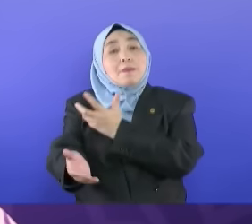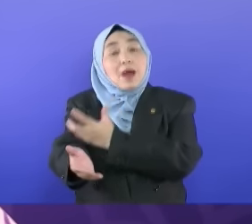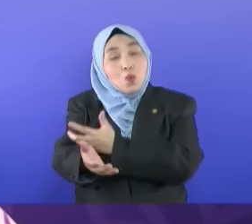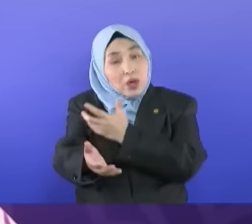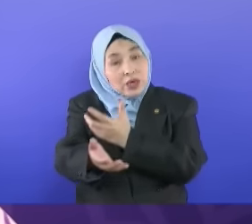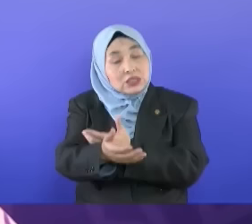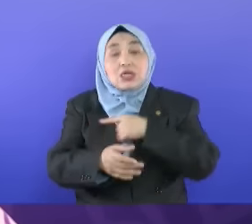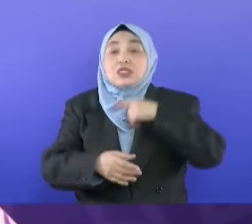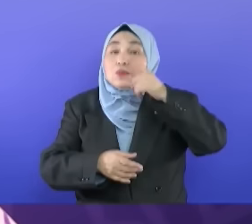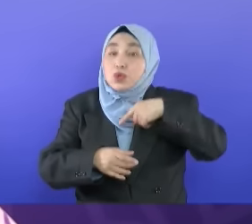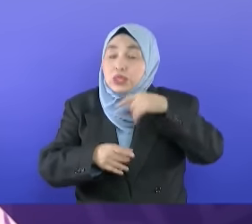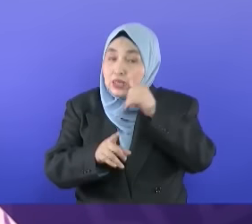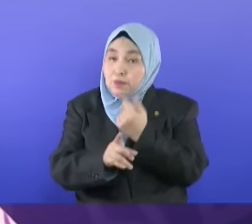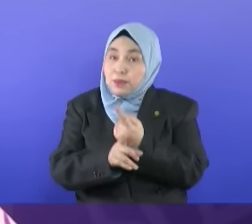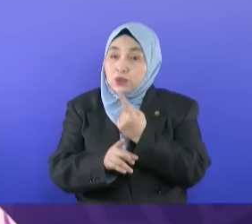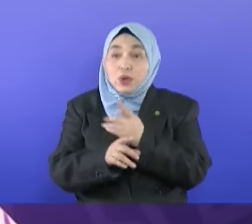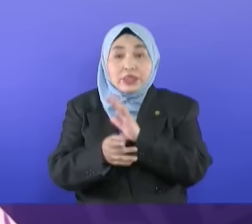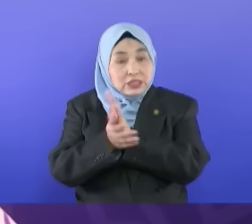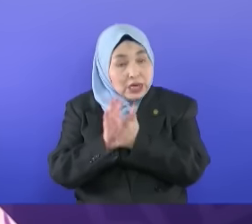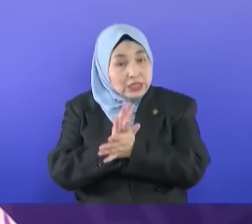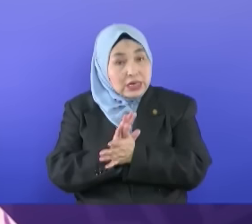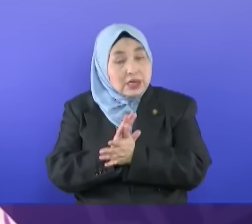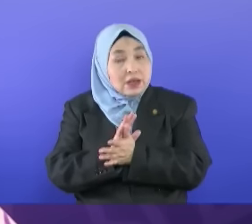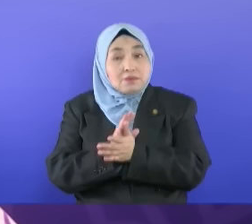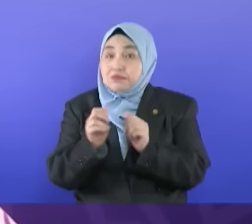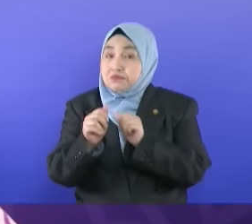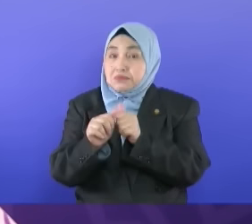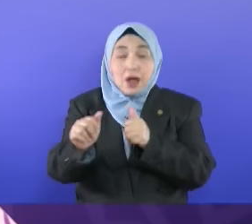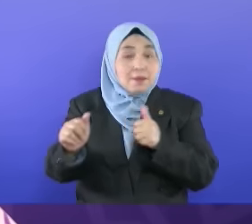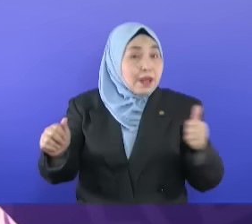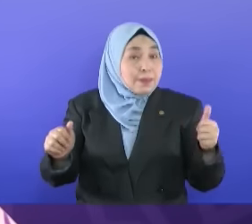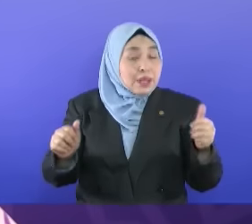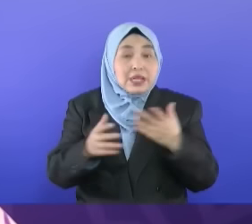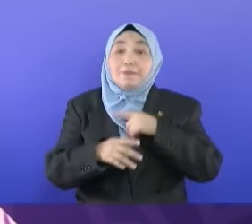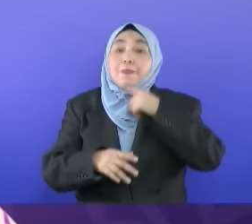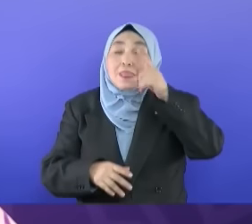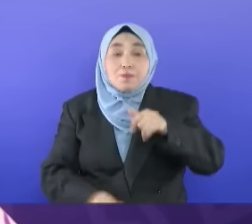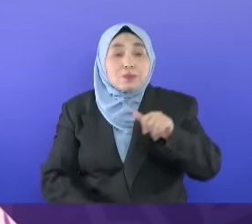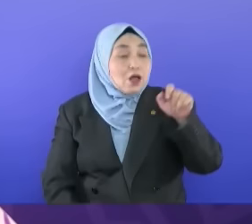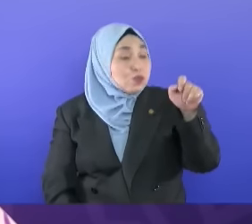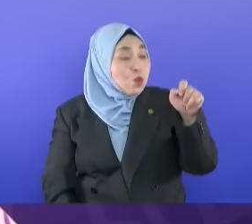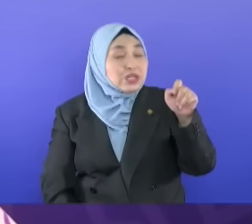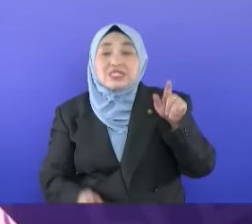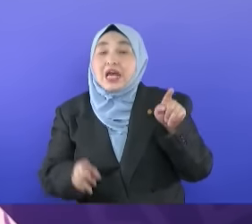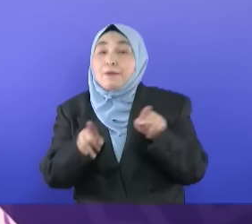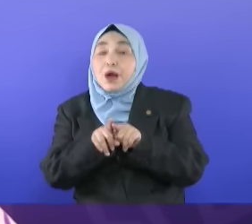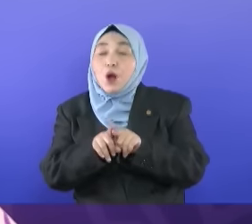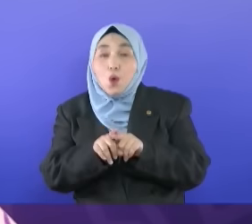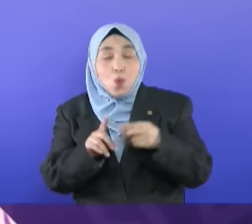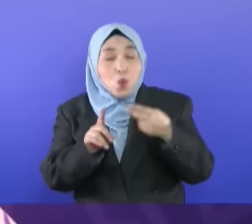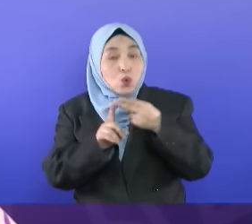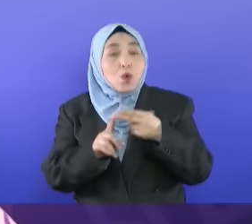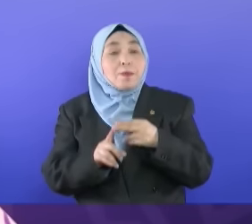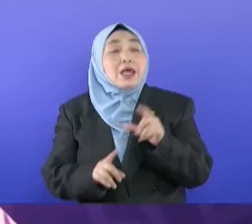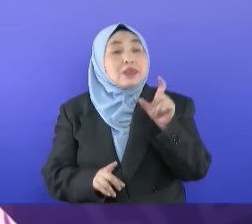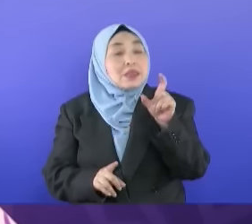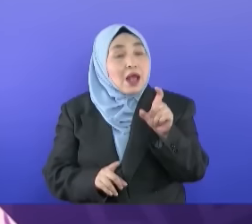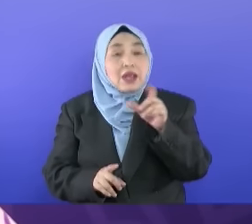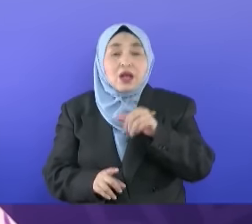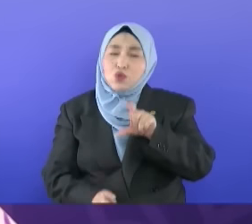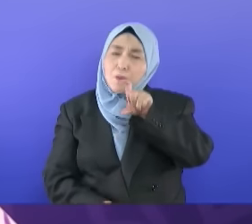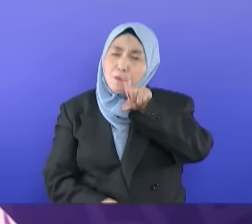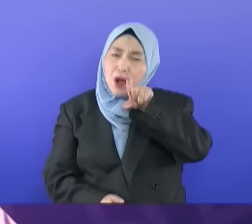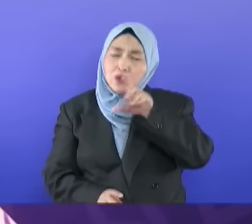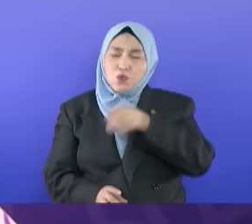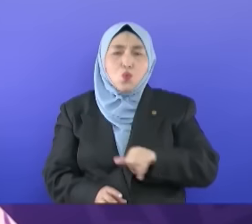sebutan yang betul maka disebut seperti Huruf dalil yang ditebarkan Jangan